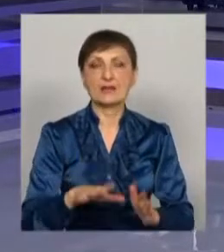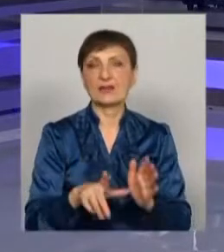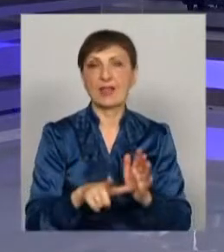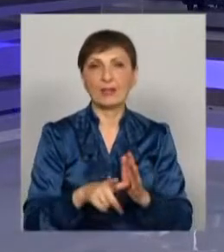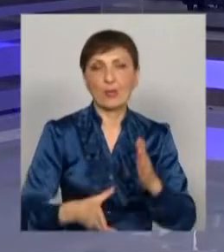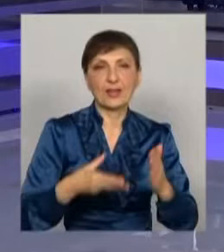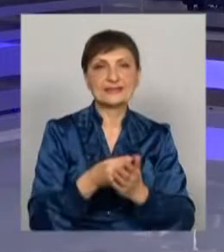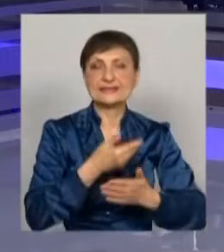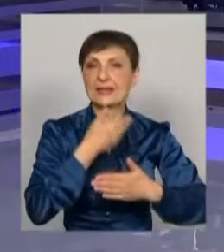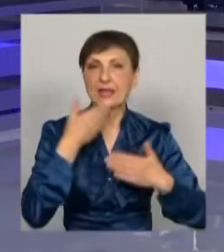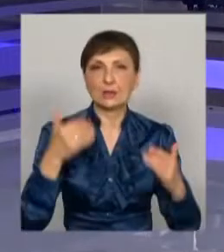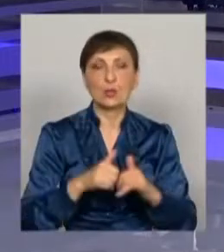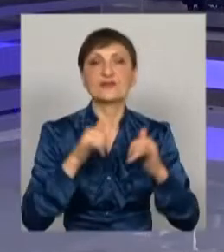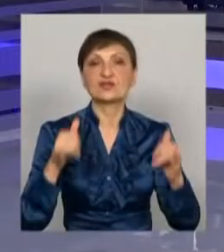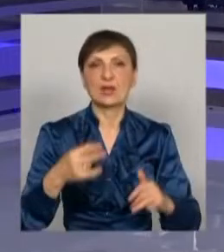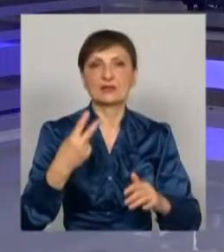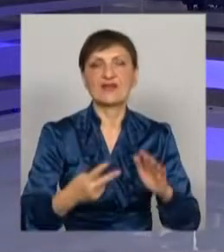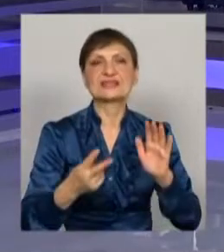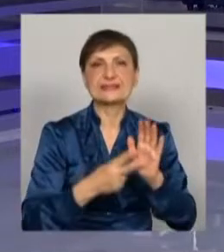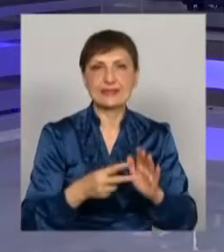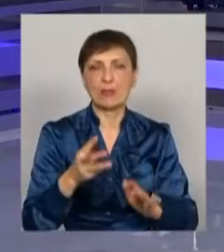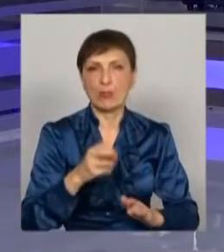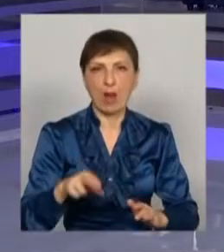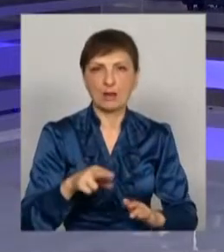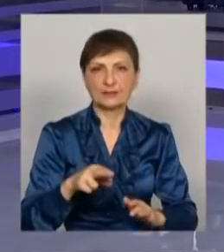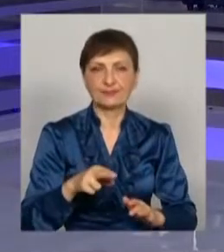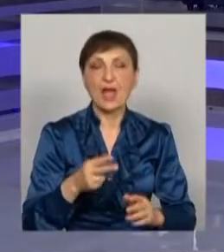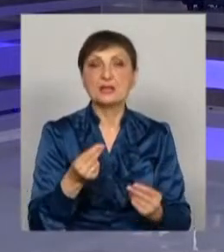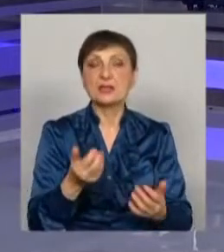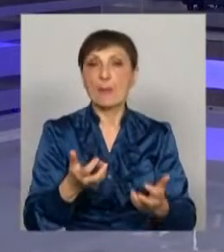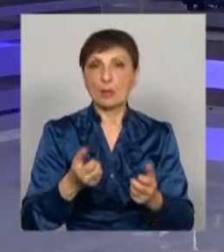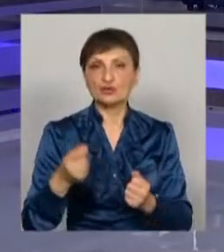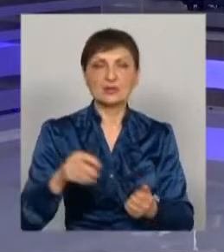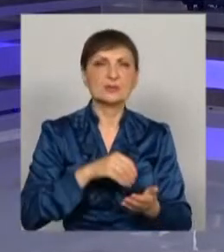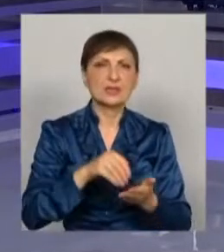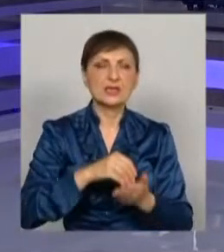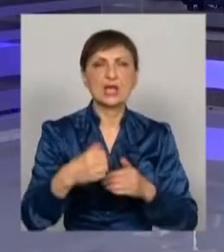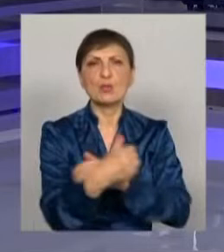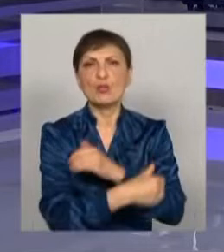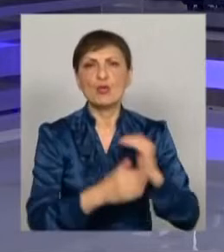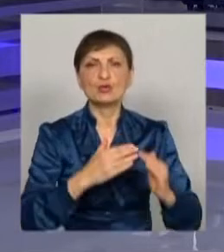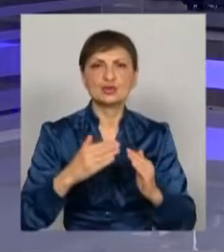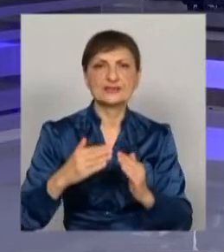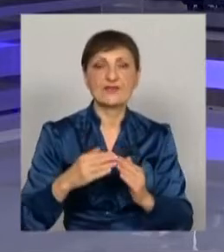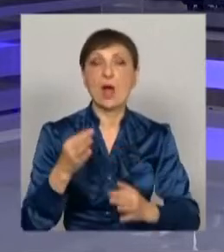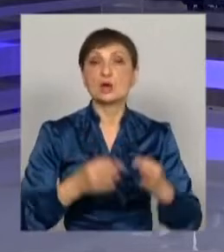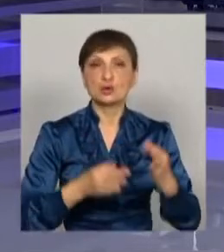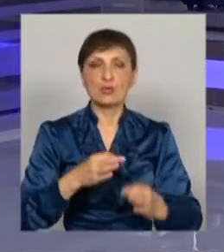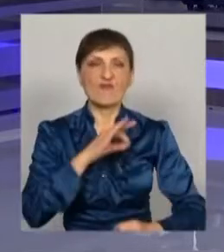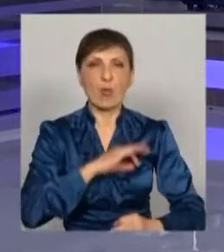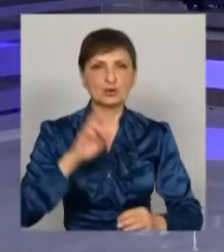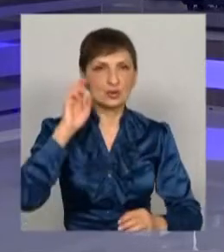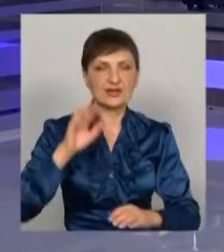уплаты налогов, превышающую 27 миллиардов. На полученные деньги приобреталось имущество. Судом в пользу